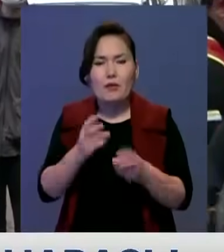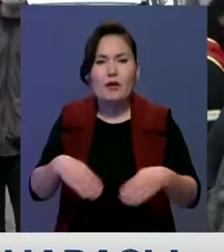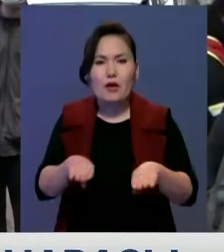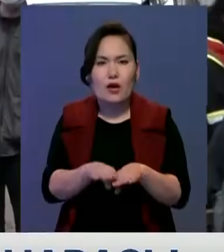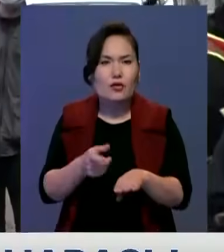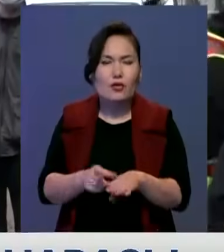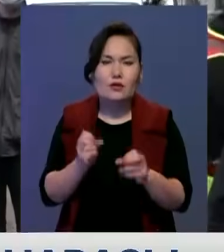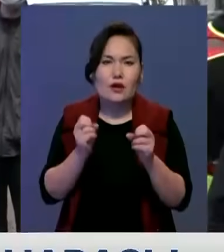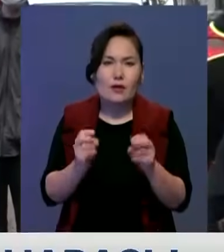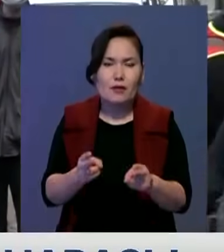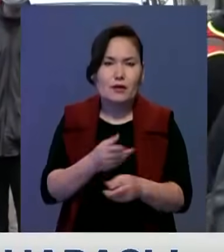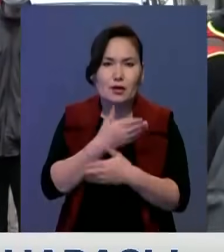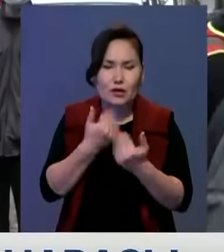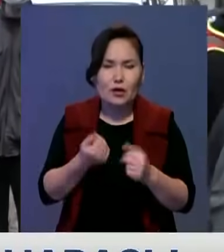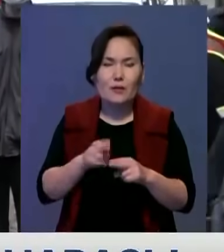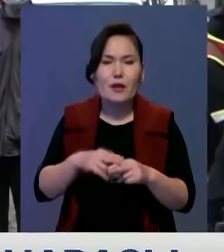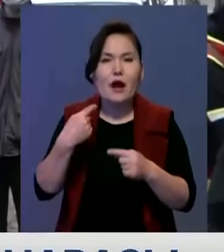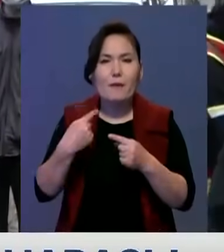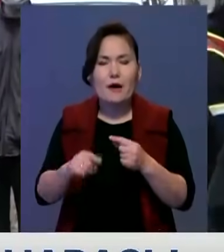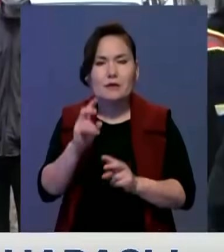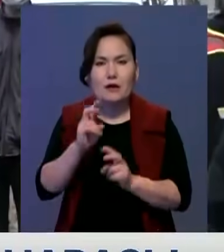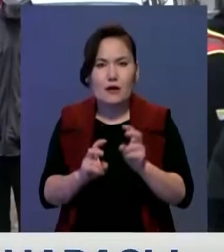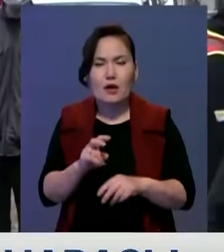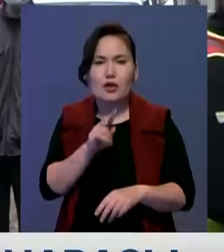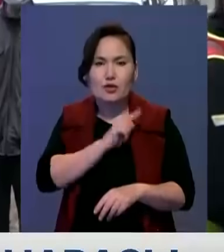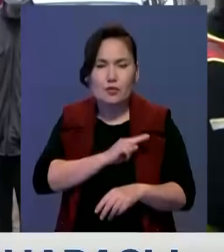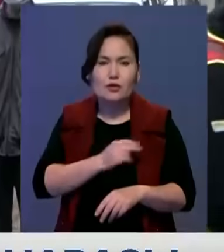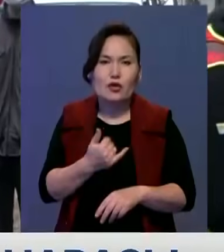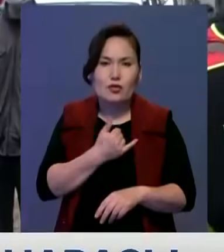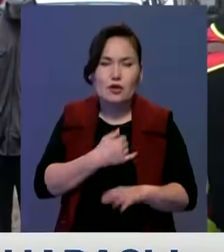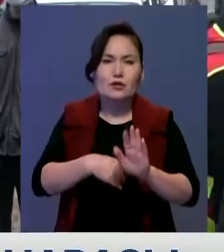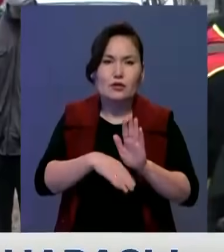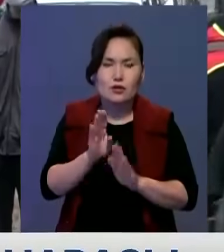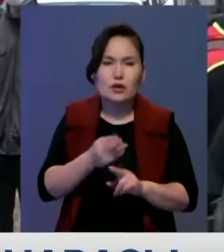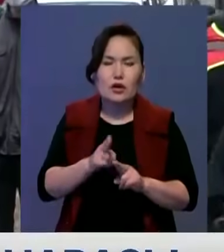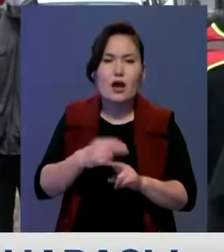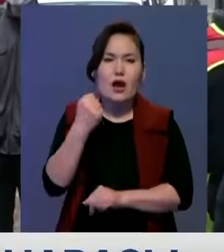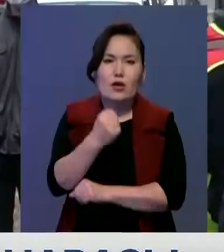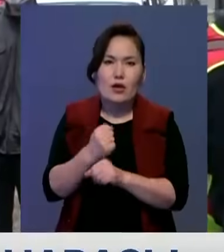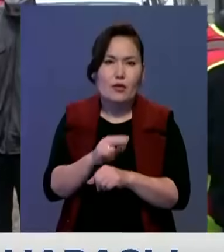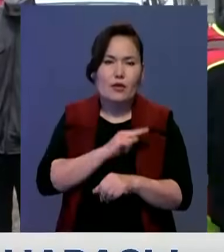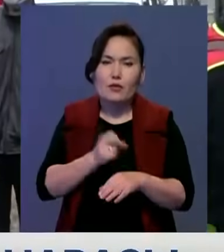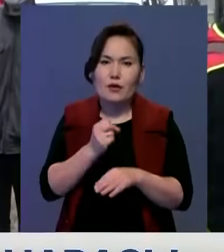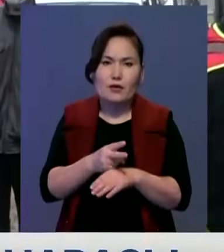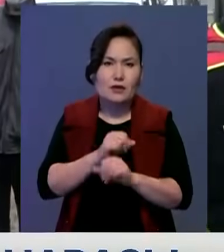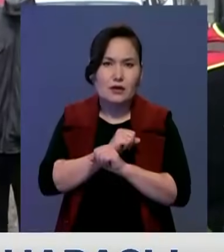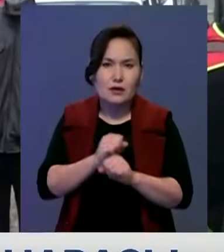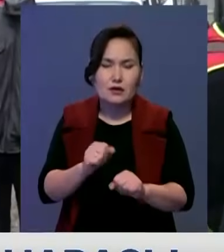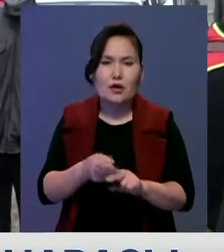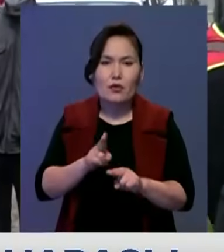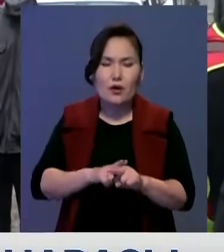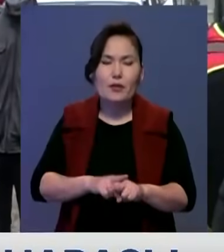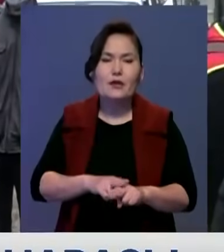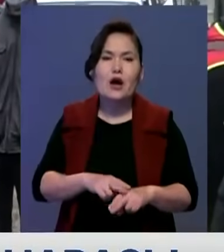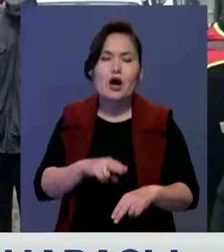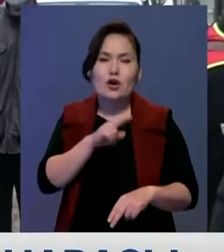қаупі төніп тұрған жоқ. Басқалармен салыстырғанда жағдайымыз анағұрлым жақсы. Қызметкерлерді жұмыстан шығаруға болмайды. Кейбірі бар өмірін